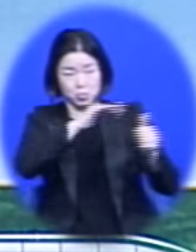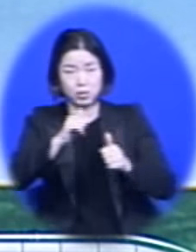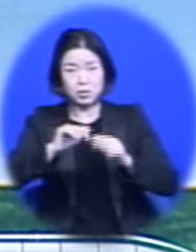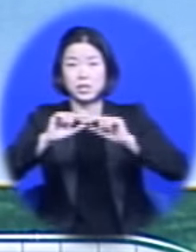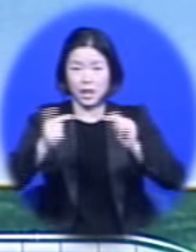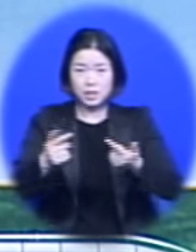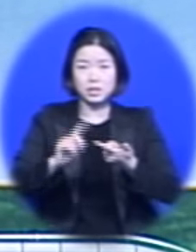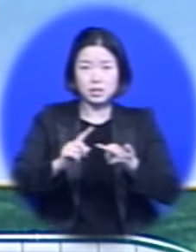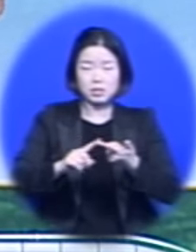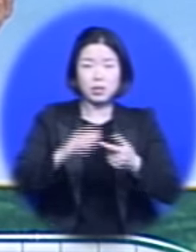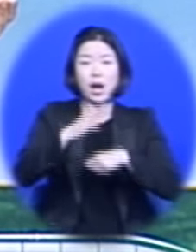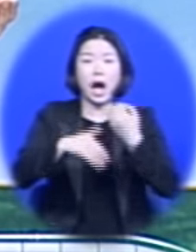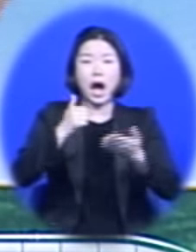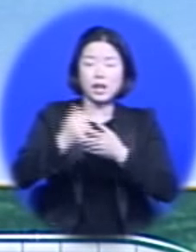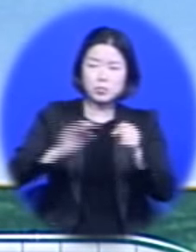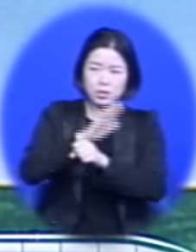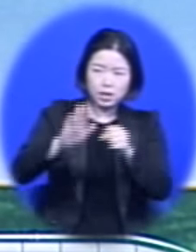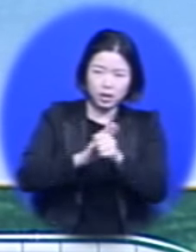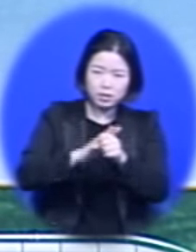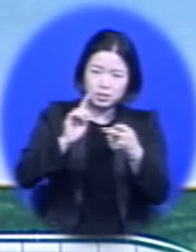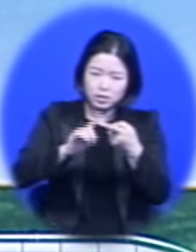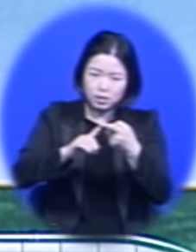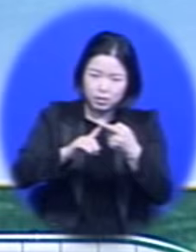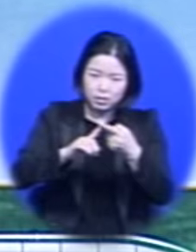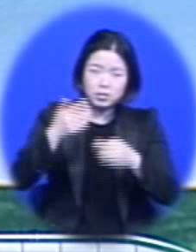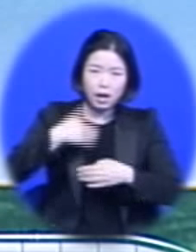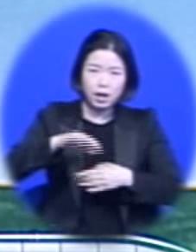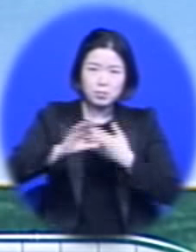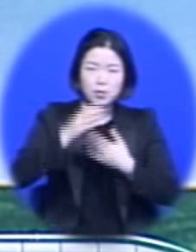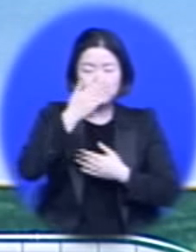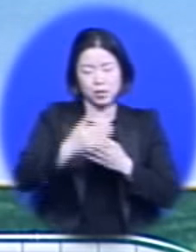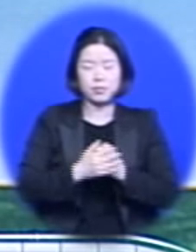아닌지는 하나님을 사랑하는지를 보면 안다는 겁니다.